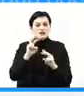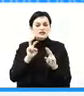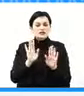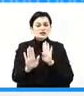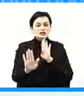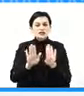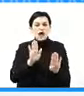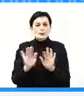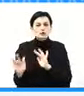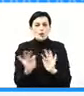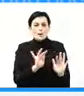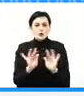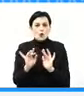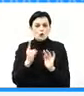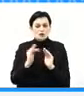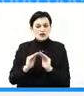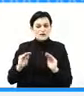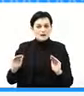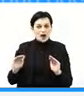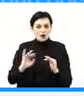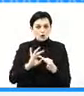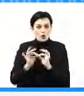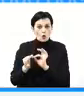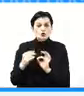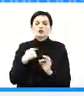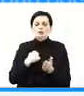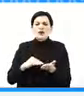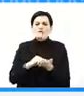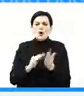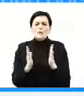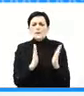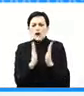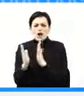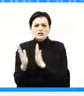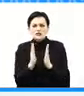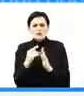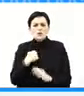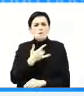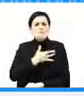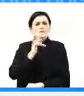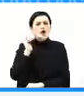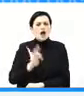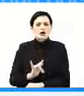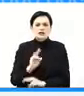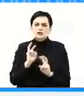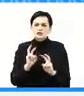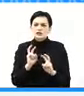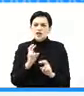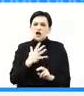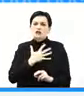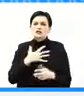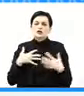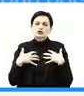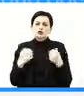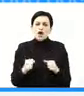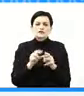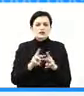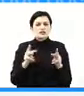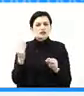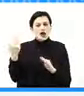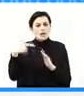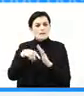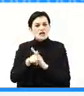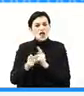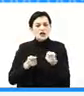კონკრეტულ ბაღებში. კიდევ ერთხელ ვიმეორებ, რომ ჩვენ მაქსიმალურად მკაცრად ვეკიდებით ჯანდაცვის სამინისტროს მიერ